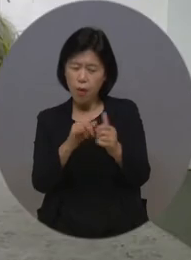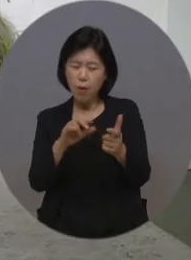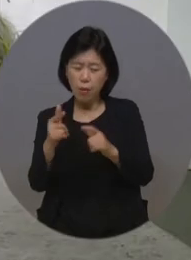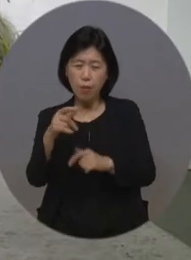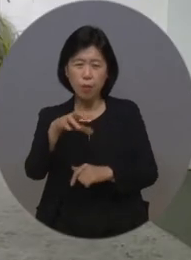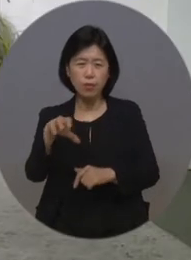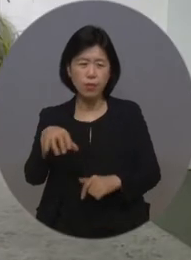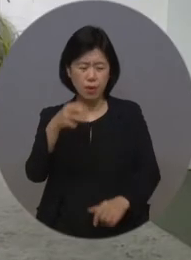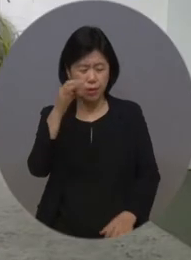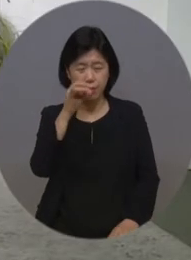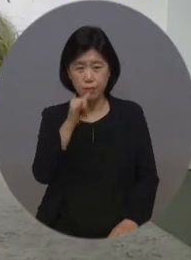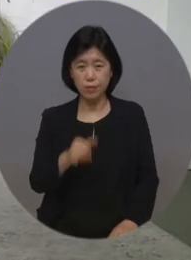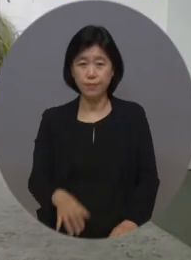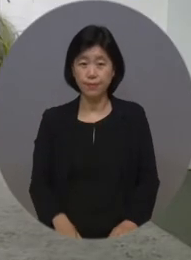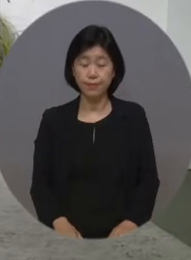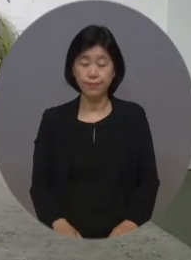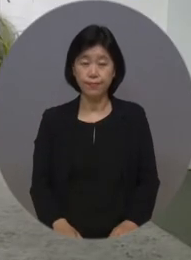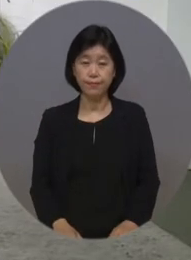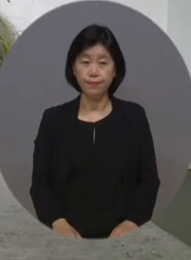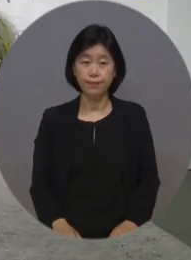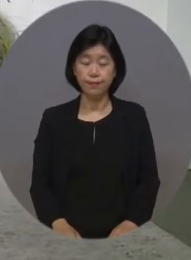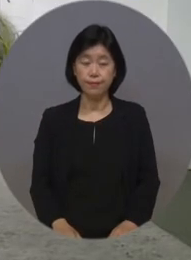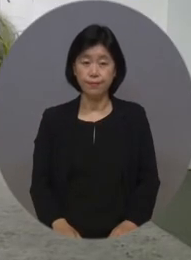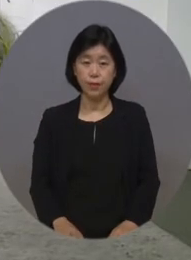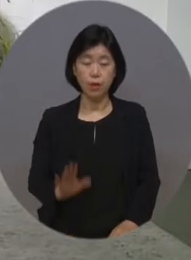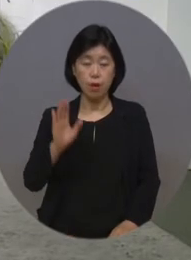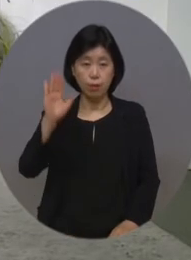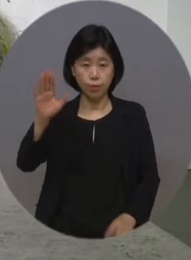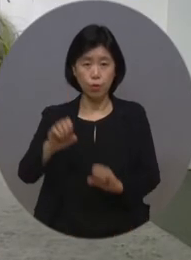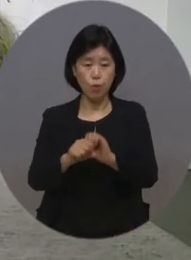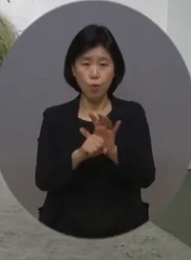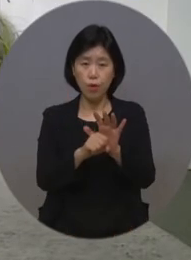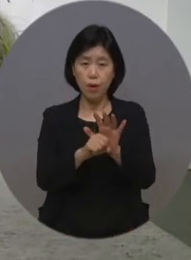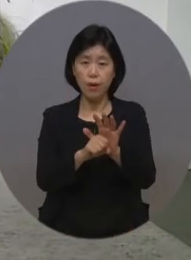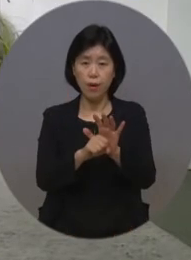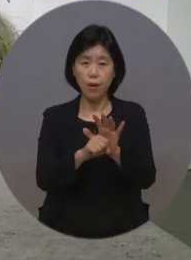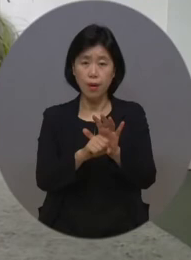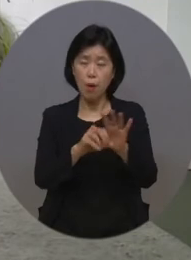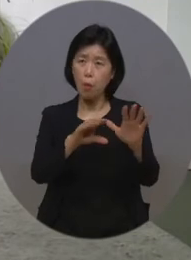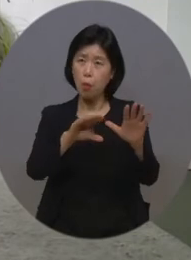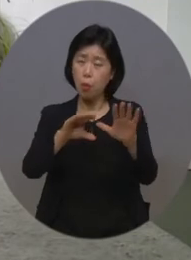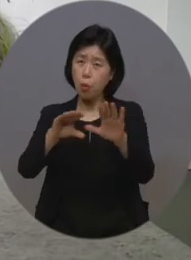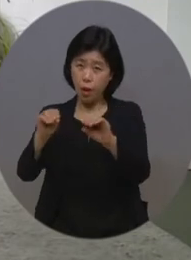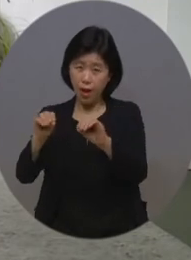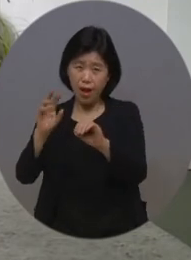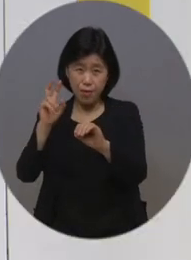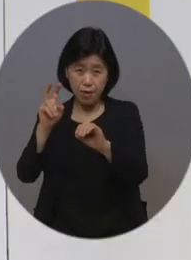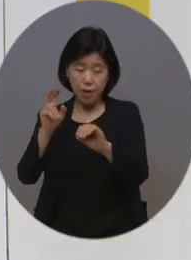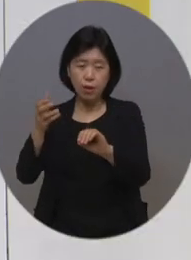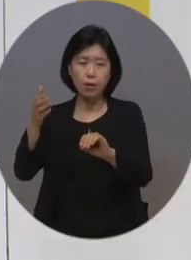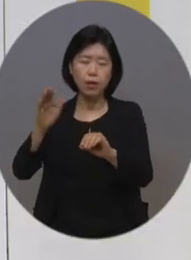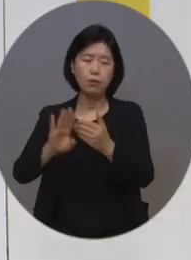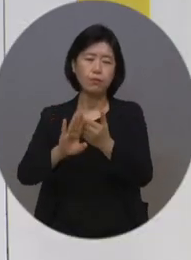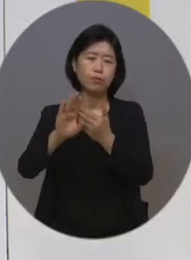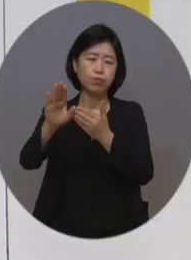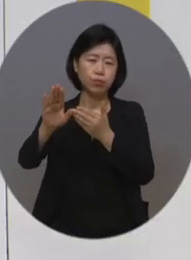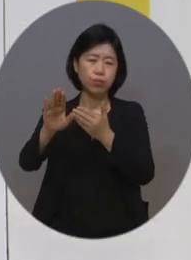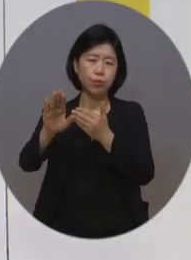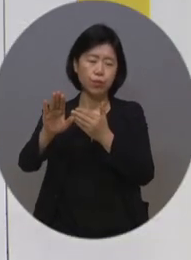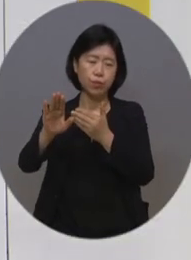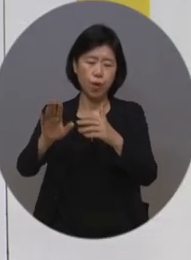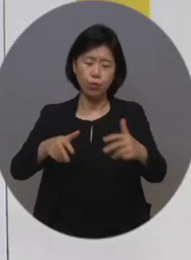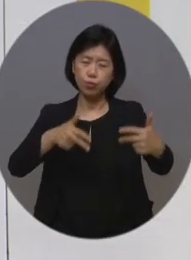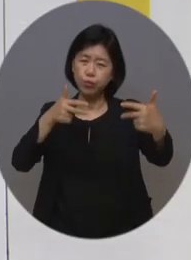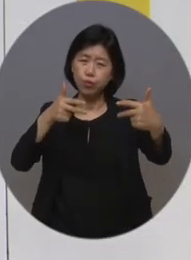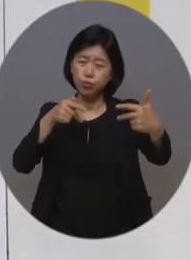풀어나가 지금 뭐 낳아 지더라도 이런 비대면 교육으로 인한 격차는 계속 벌어질 거 거든요 그래서